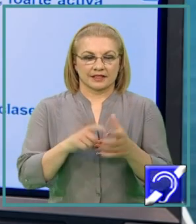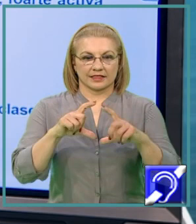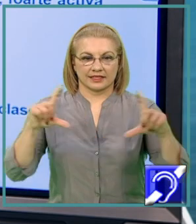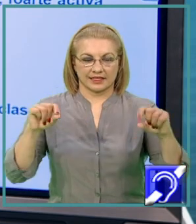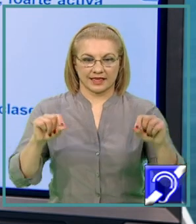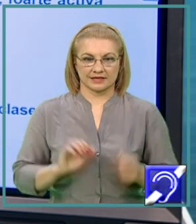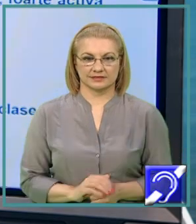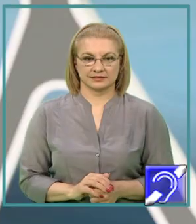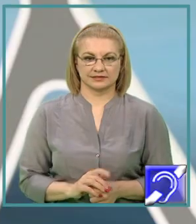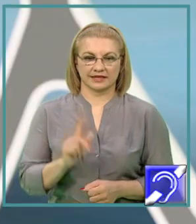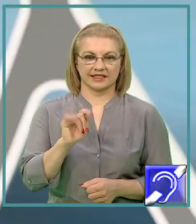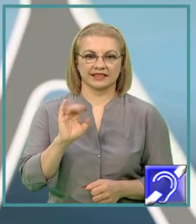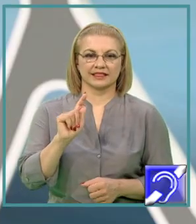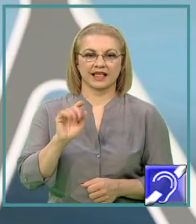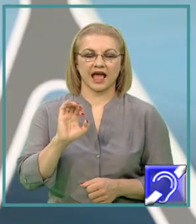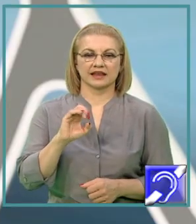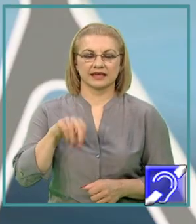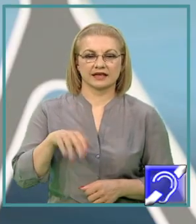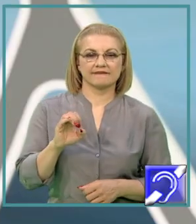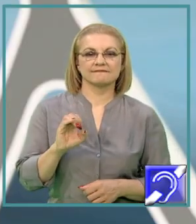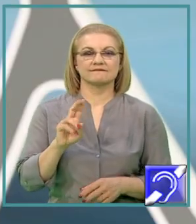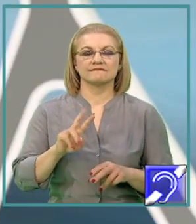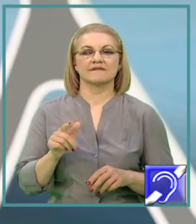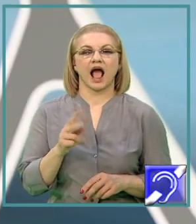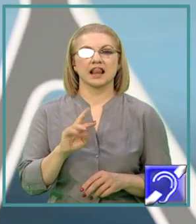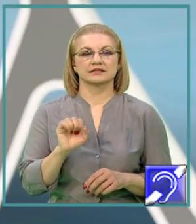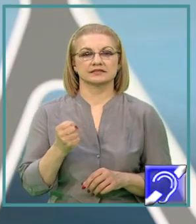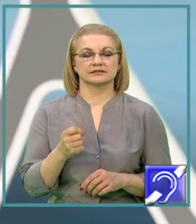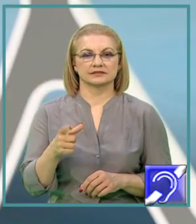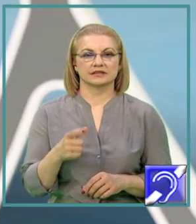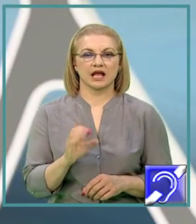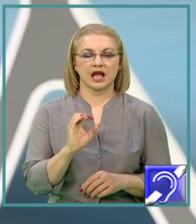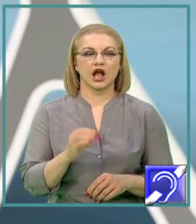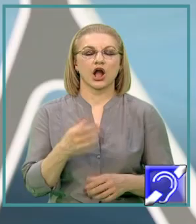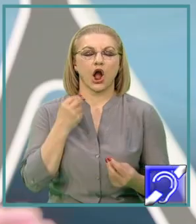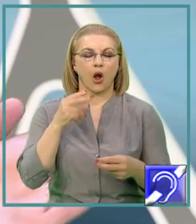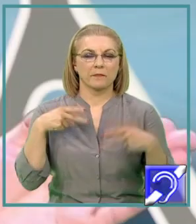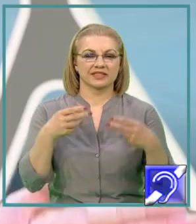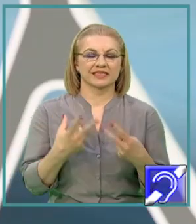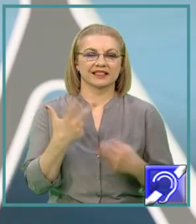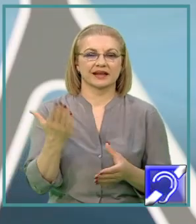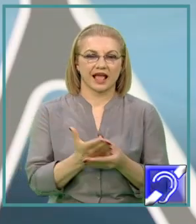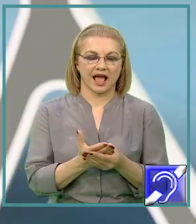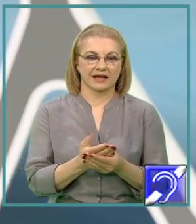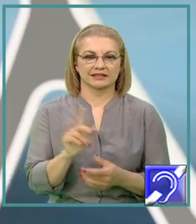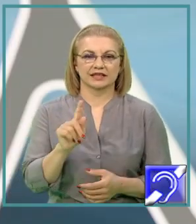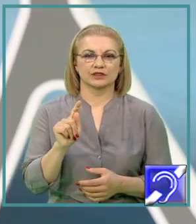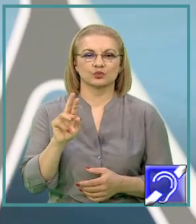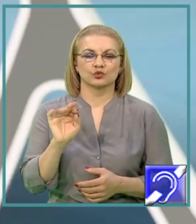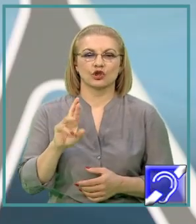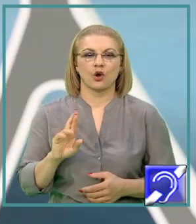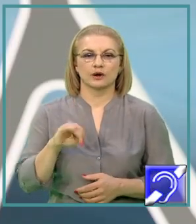textul Titanic Vals, comedie în 3 acte, de Tudor Mușatescu. Pe